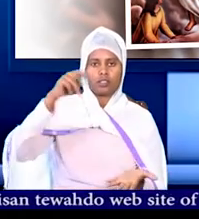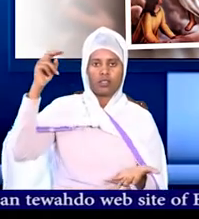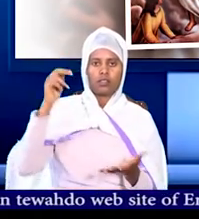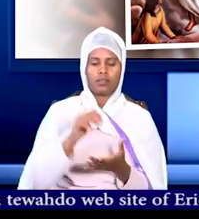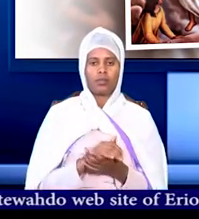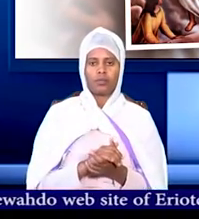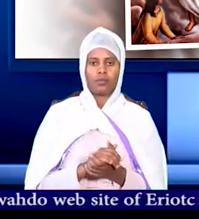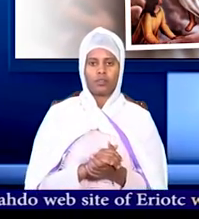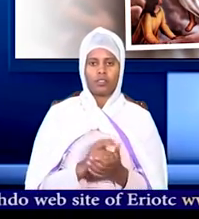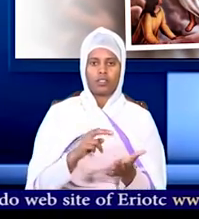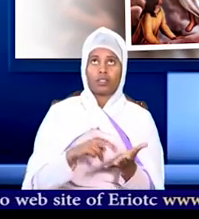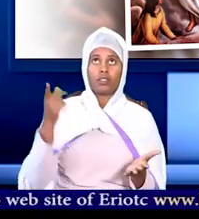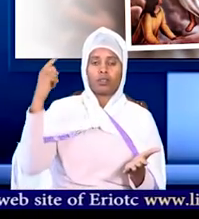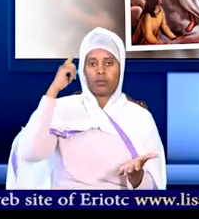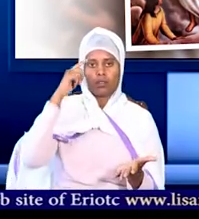ክትስእን